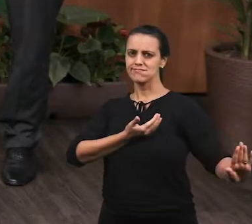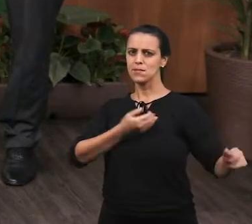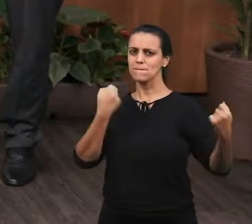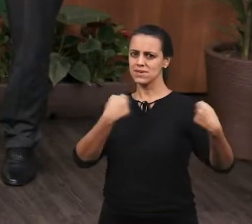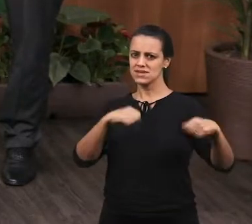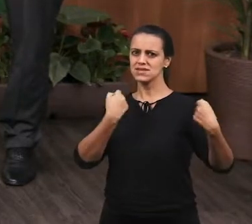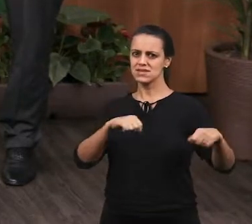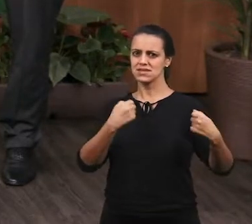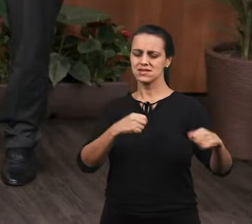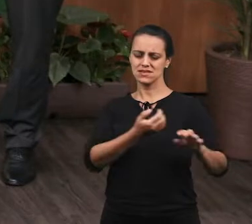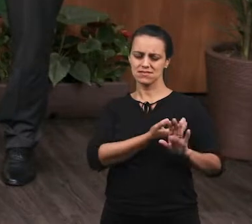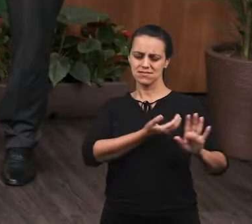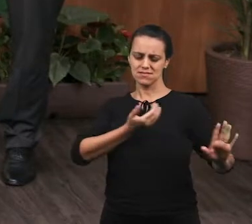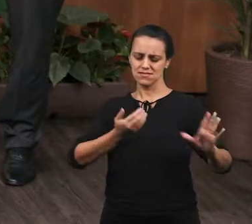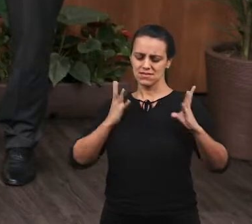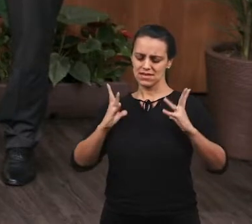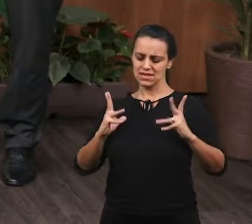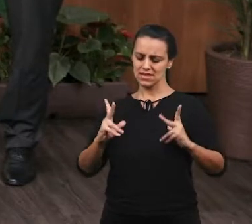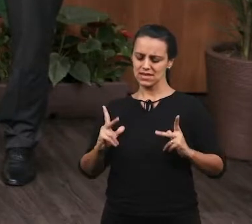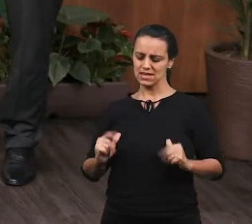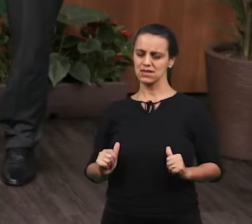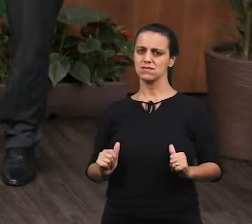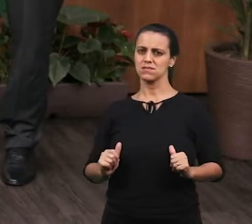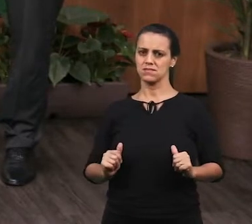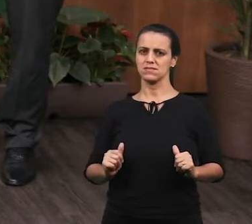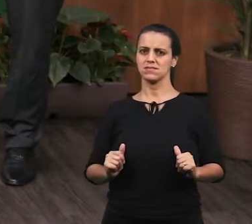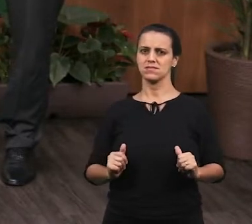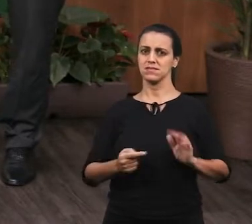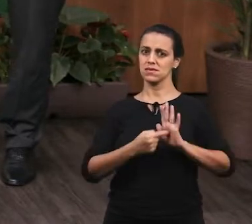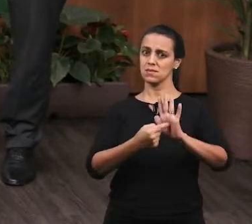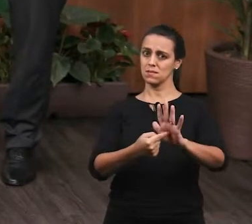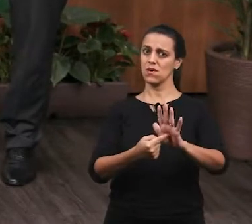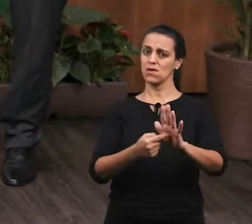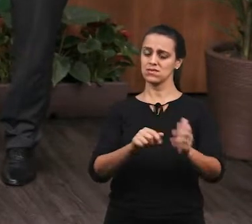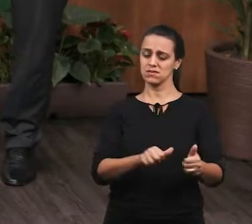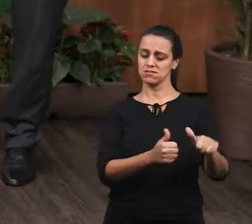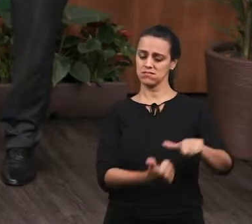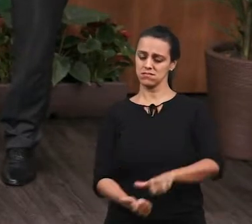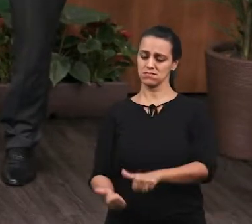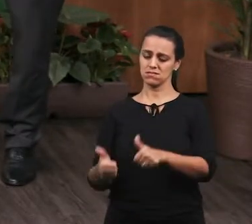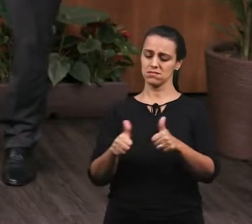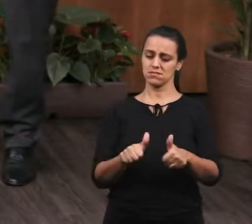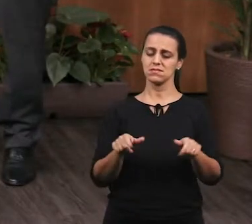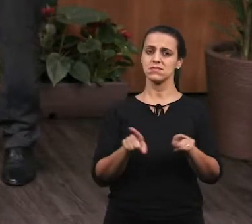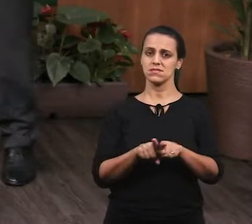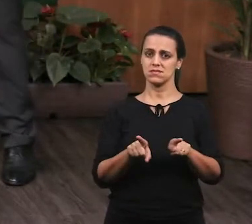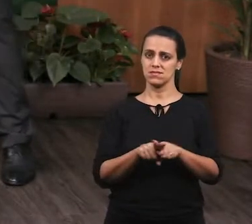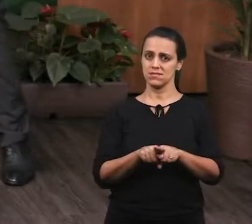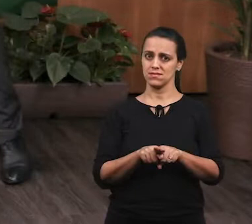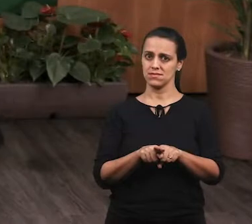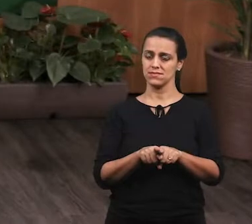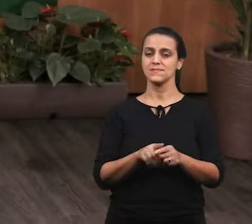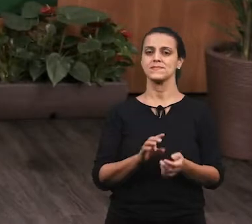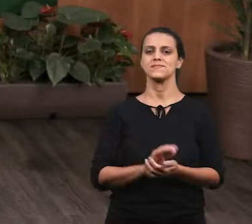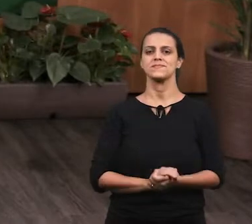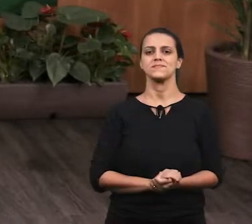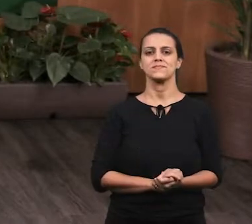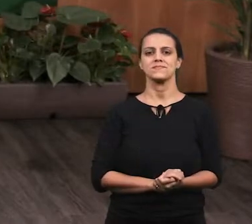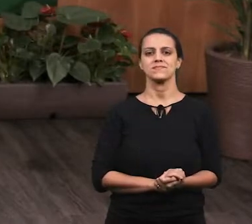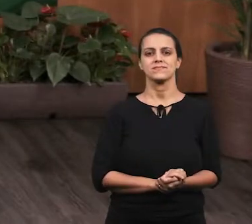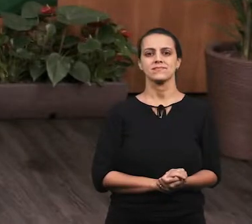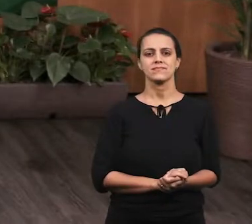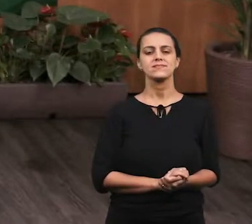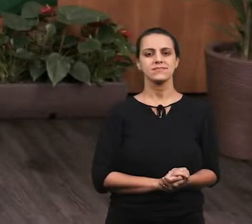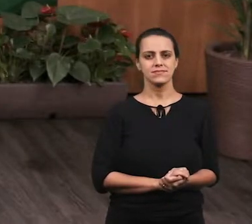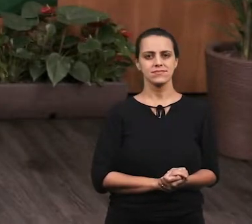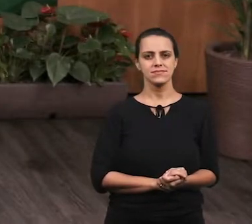освящаться для того, чтобы быть святым. И также это указывает на крещение, на водное крещение. А внутри самой